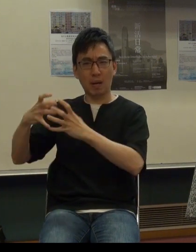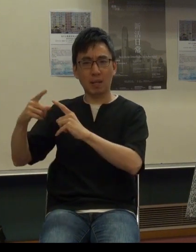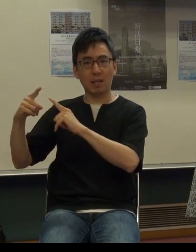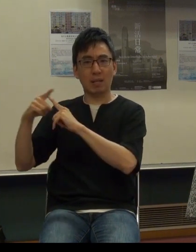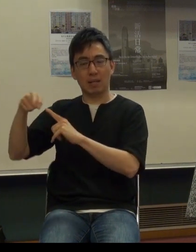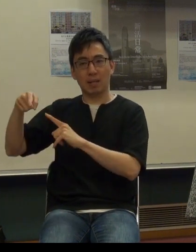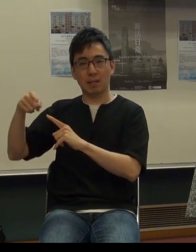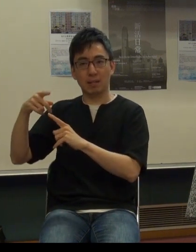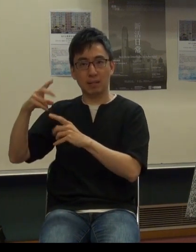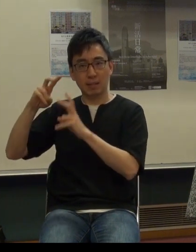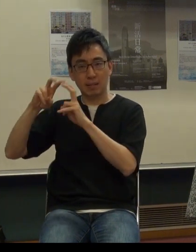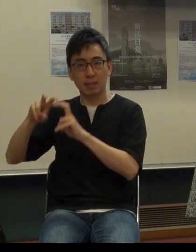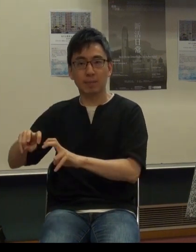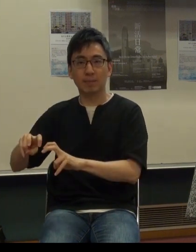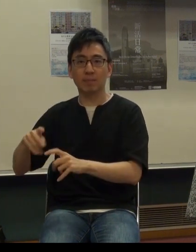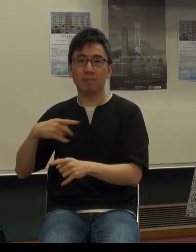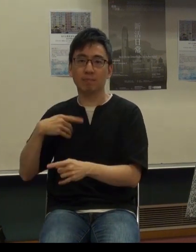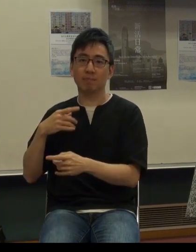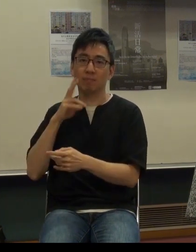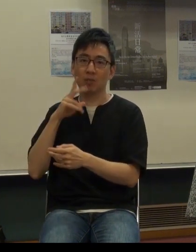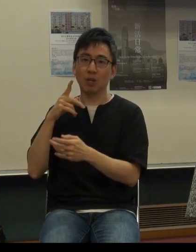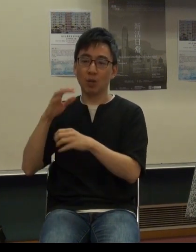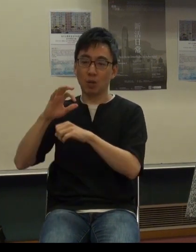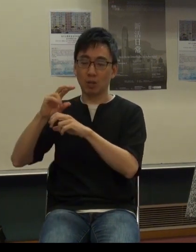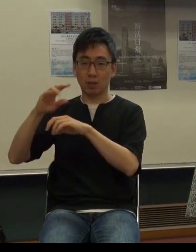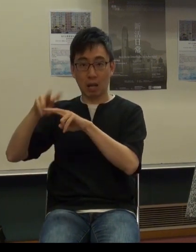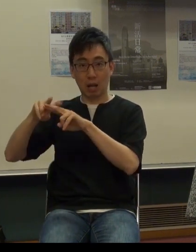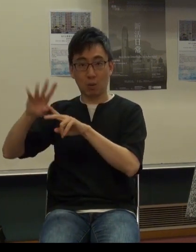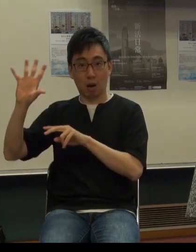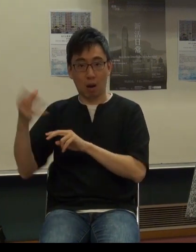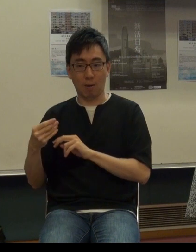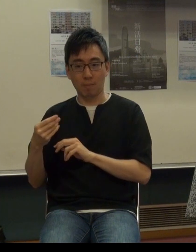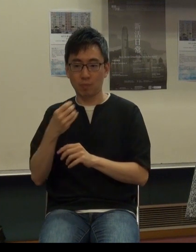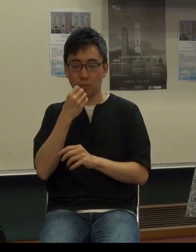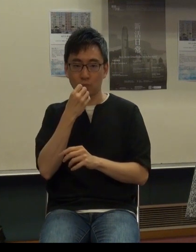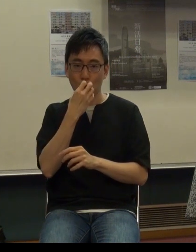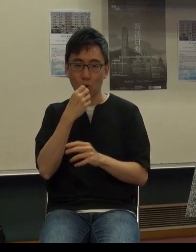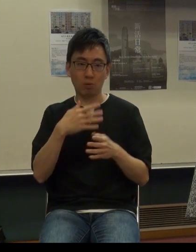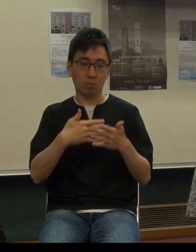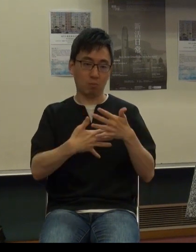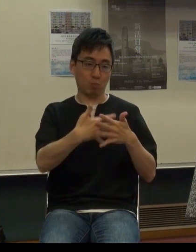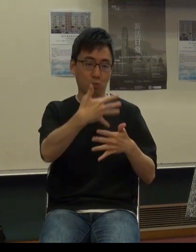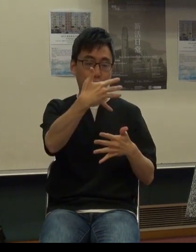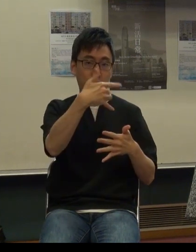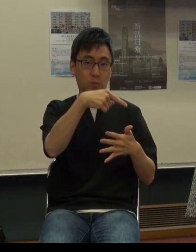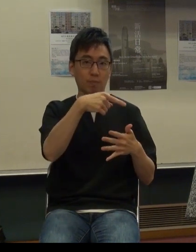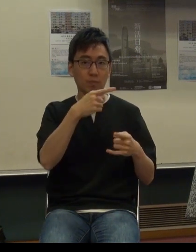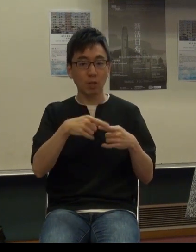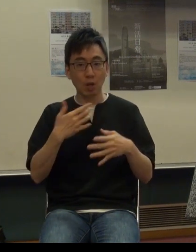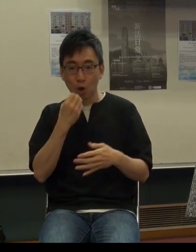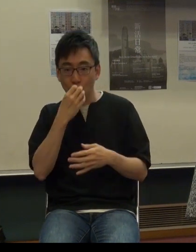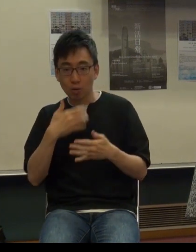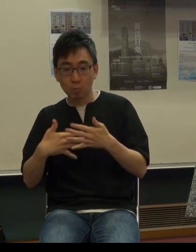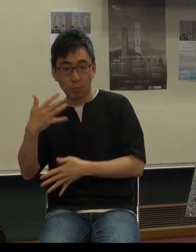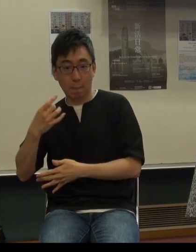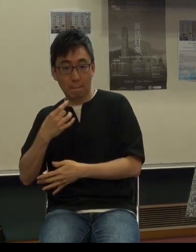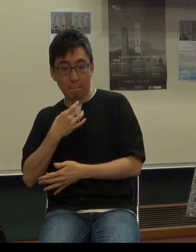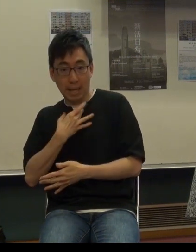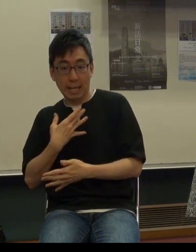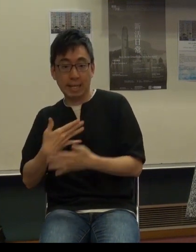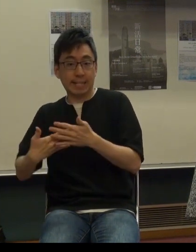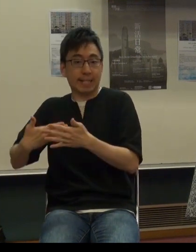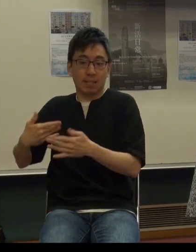緊嘅就係話睇嗰啲國內嚟嘅建築師，佢哋喺香港起咗嘅嘢啊，因為香港未有本土建築師嘅時候。係好